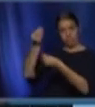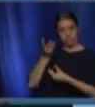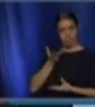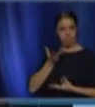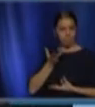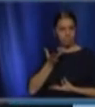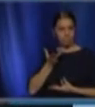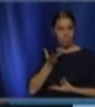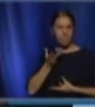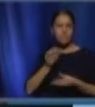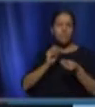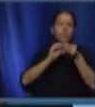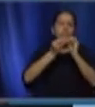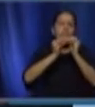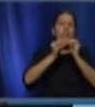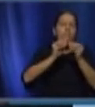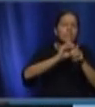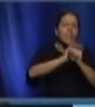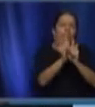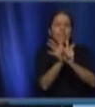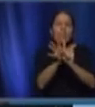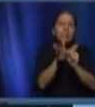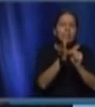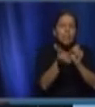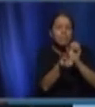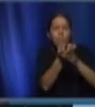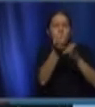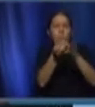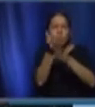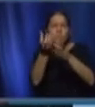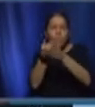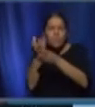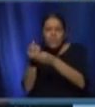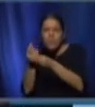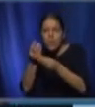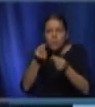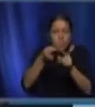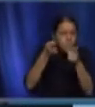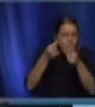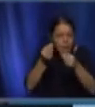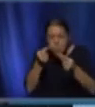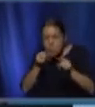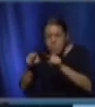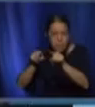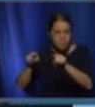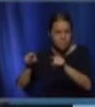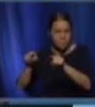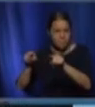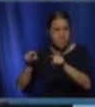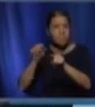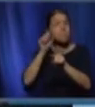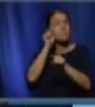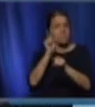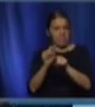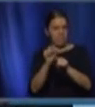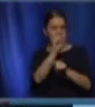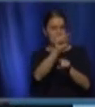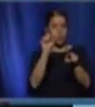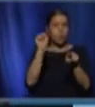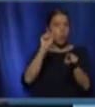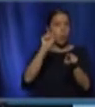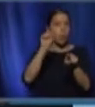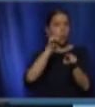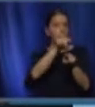nouveaux cas chez les élèves du secondaire qui sont un peu plus âgés. En plus,